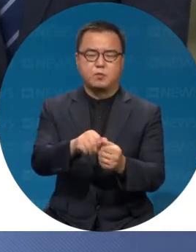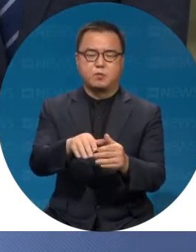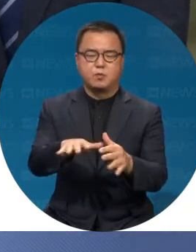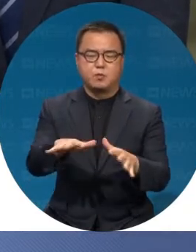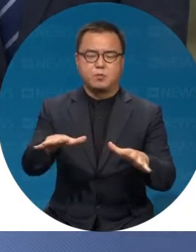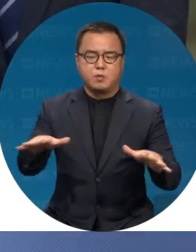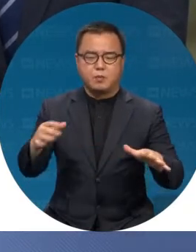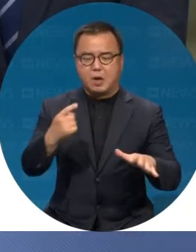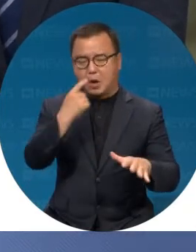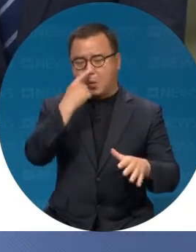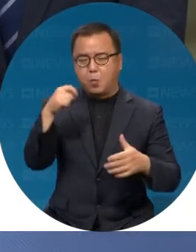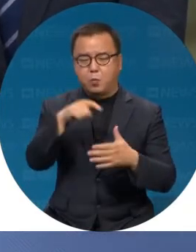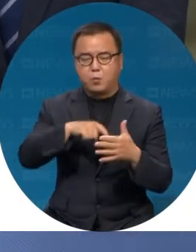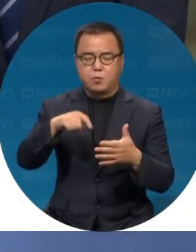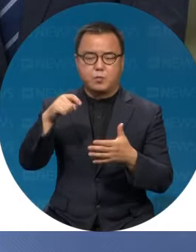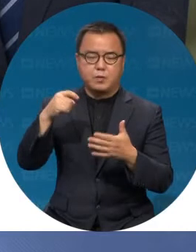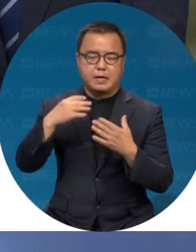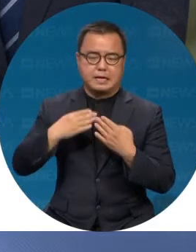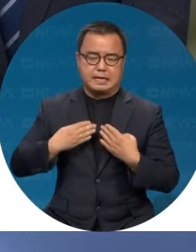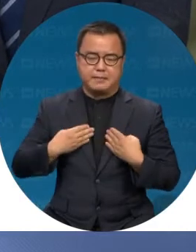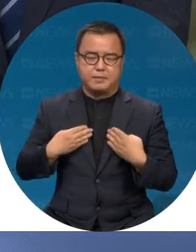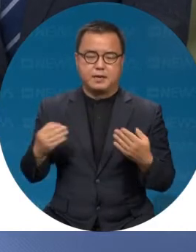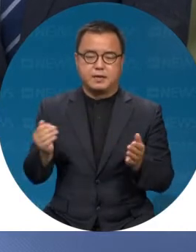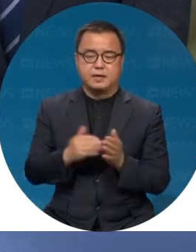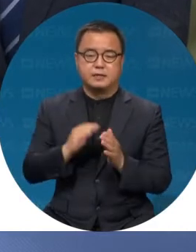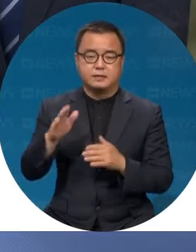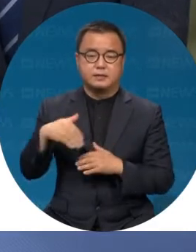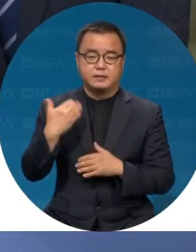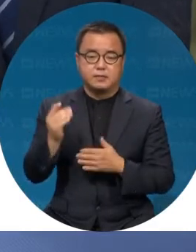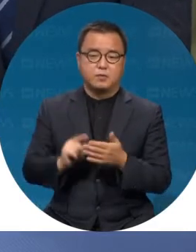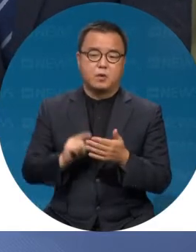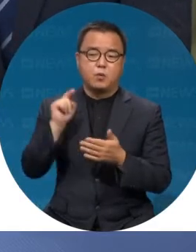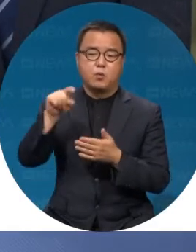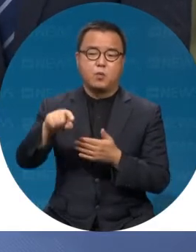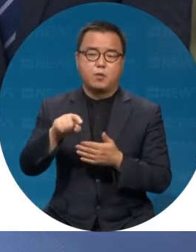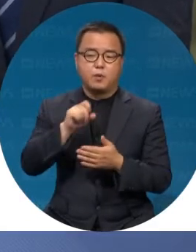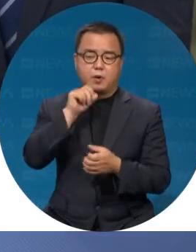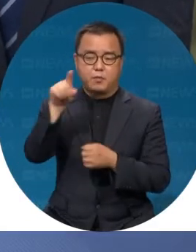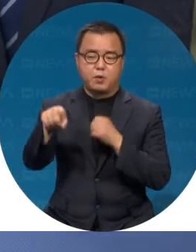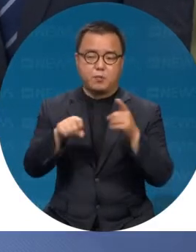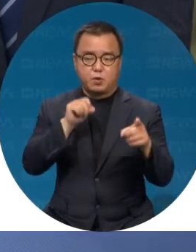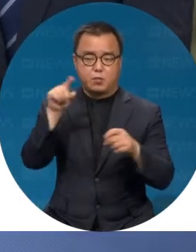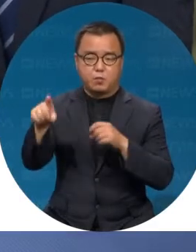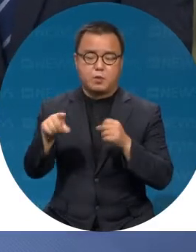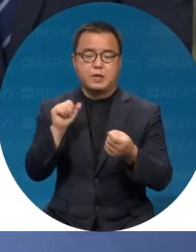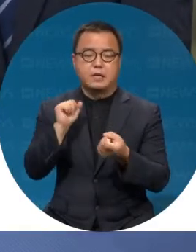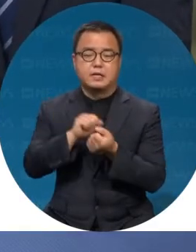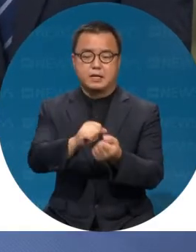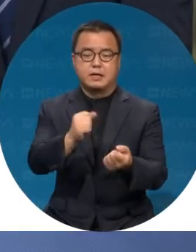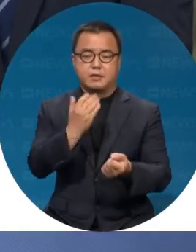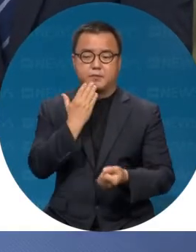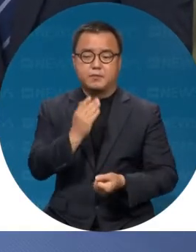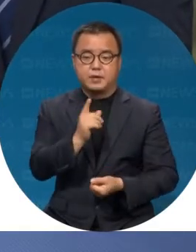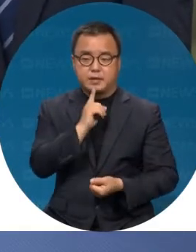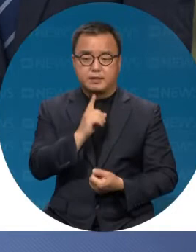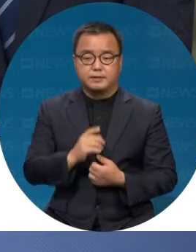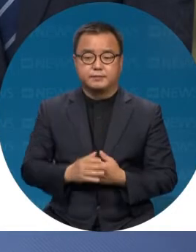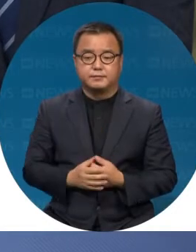호흡기 내부로 전파돼서 폐를 손상시키거나 외부로 배출돼서 다른 사람들에게 감염을 전파시킬 수 있게 되는